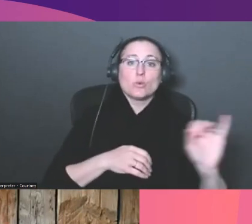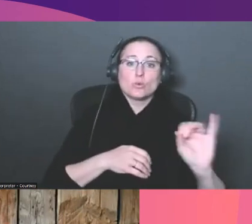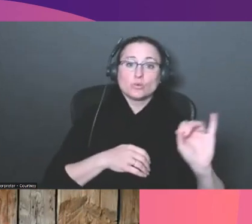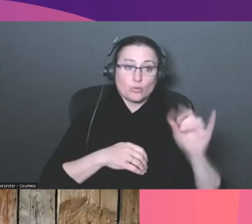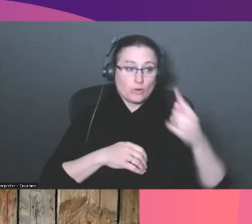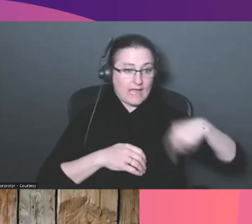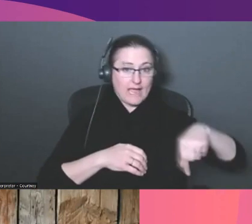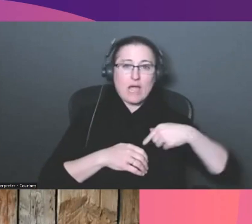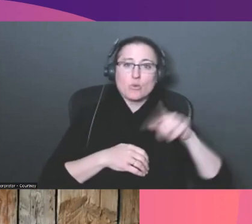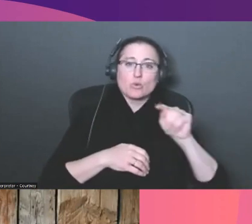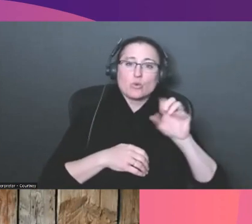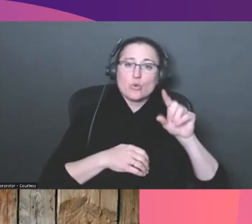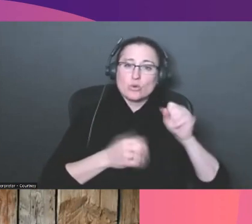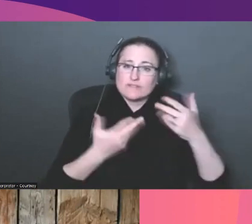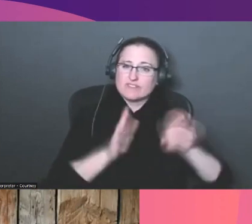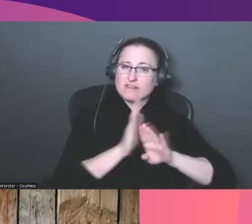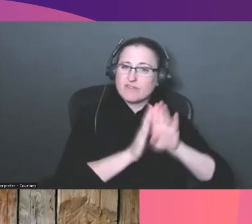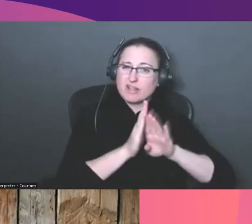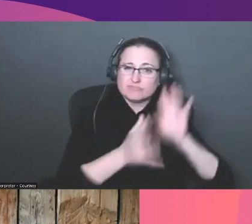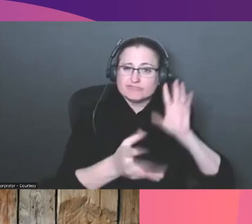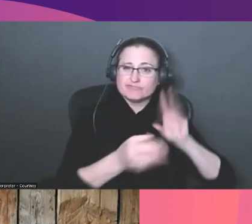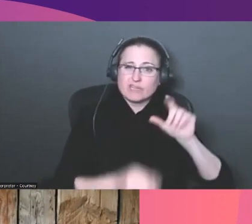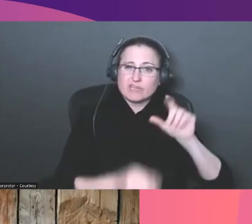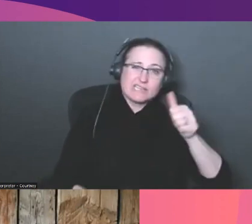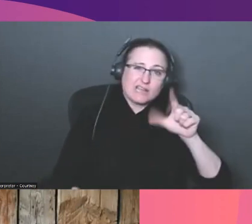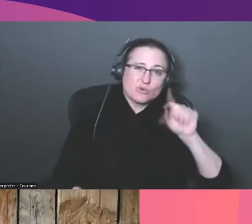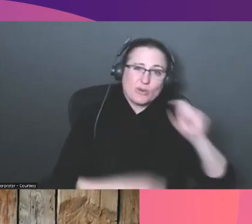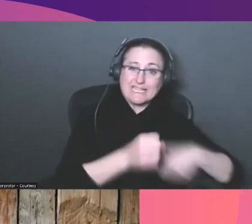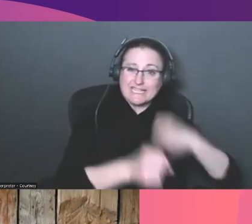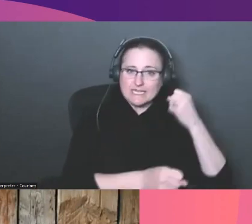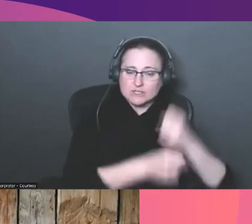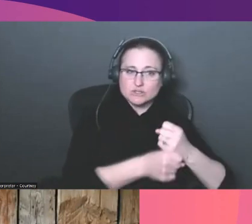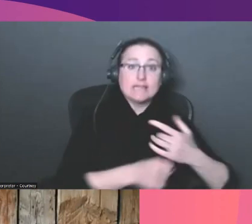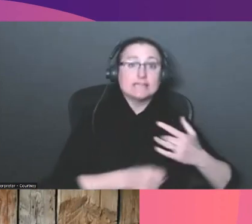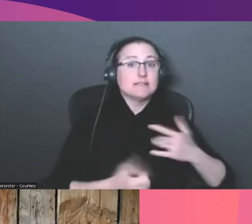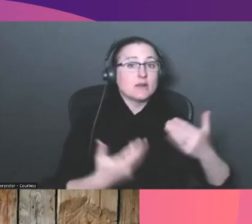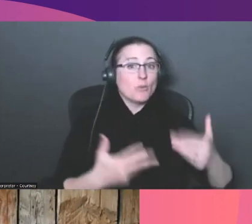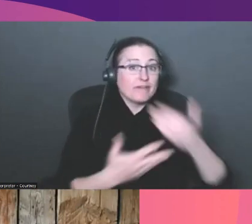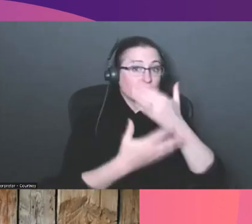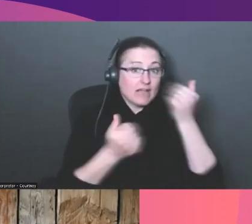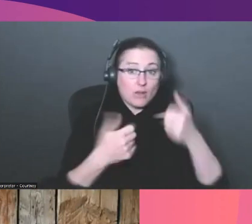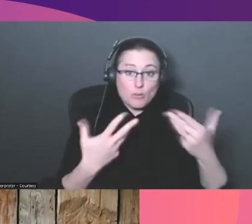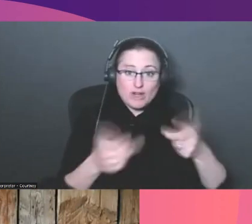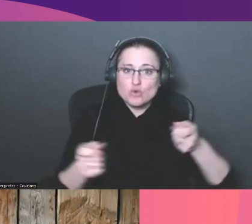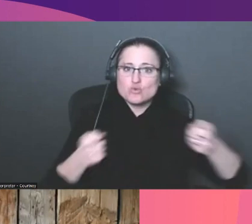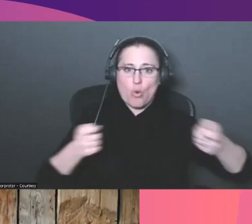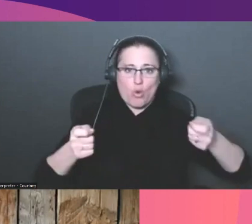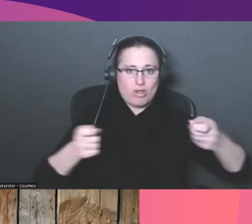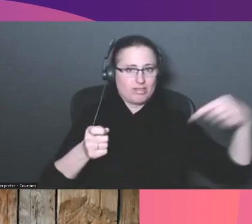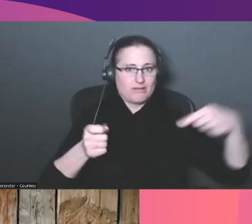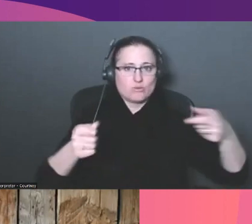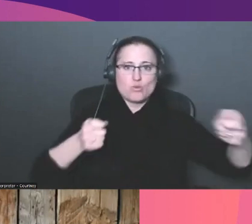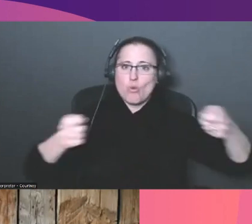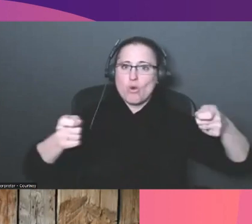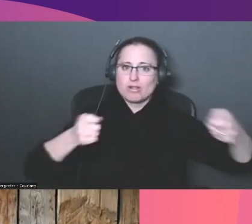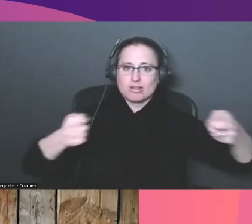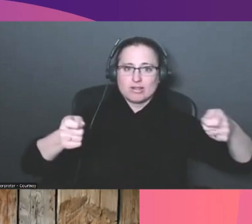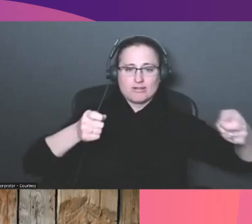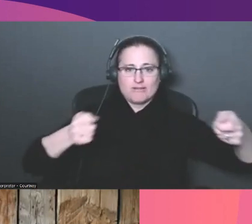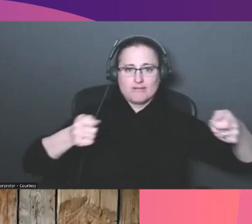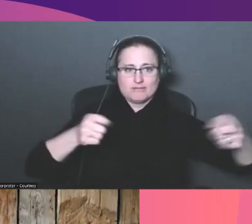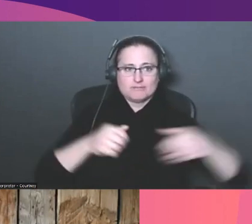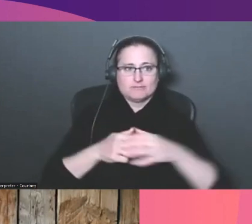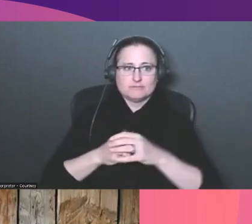Les outils développés datent de peut-être 10 ans, 30 ans, et